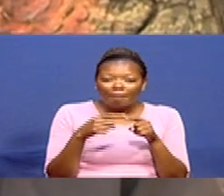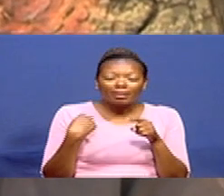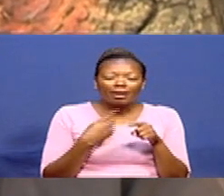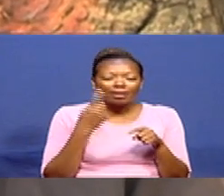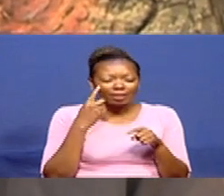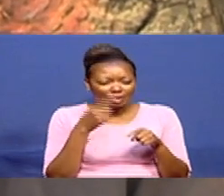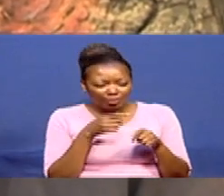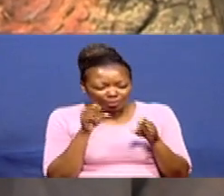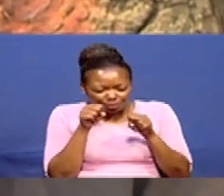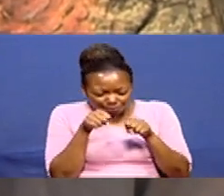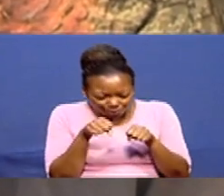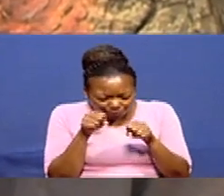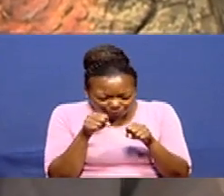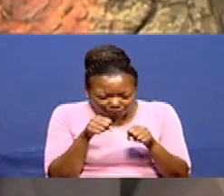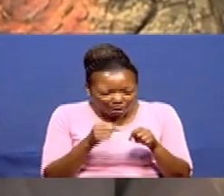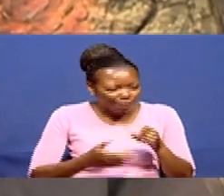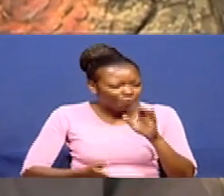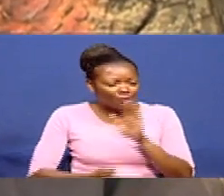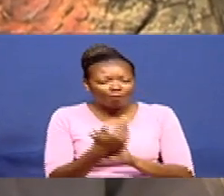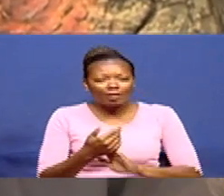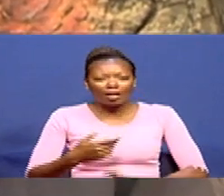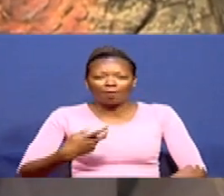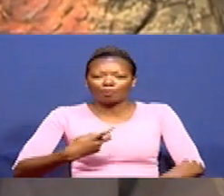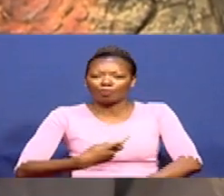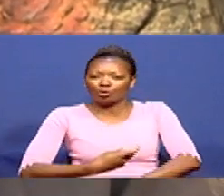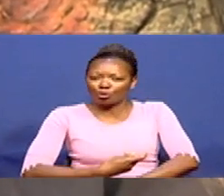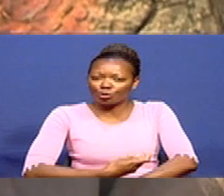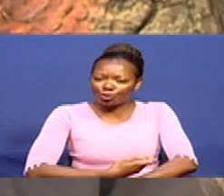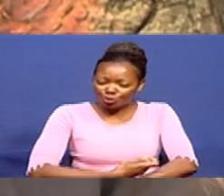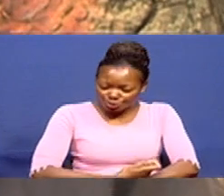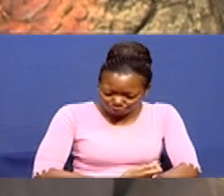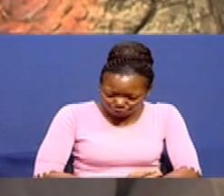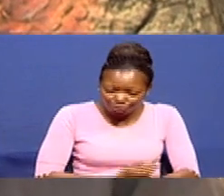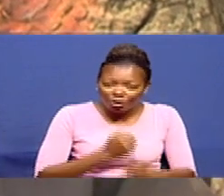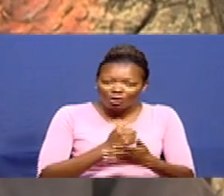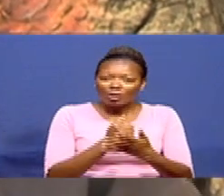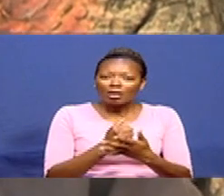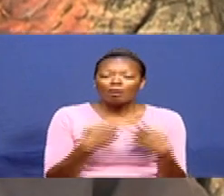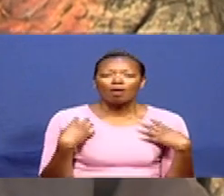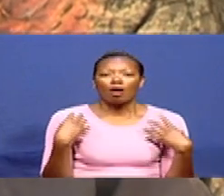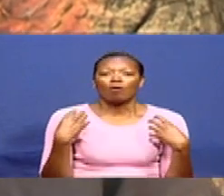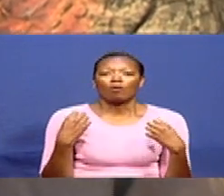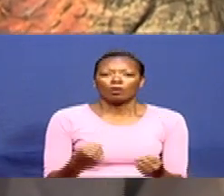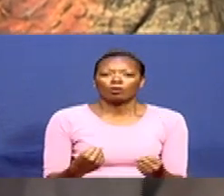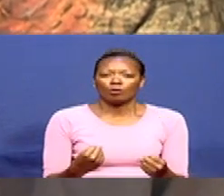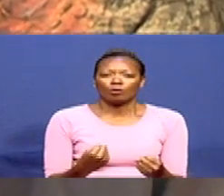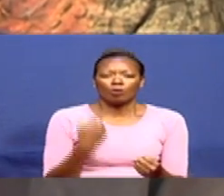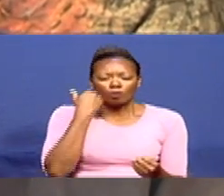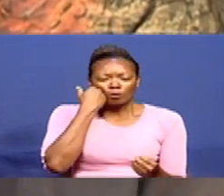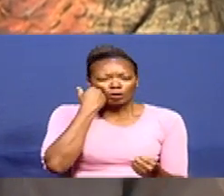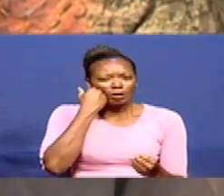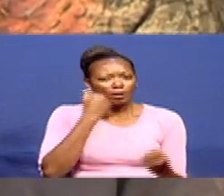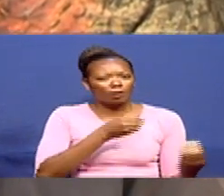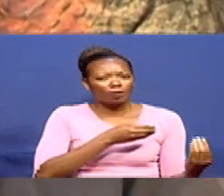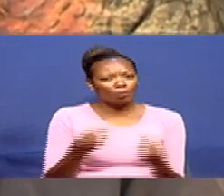tunapatia. Hii dawa ni vaccine ya kawaida ya kuku, ile ya kwanza kuziondoa kwa ziwe resistant kwa magonjwa. Kuna